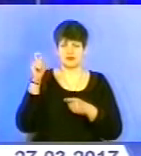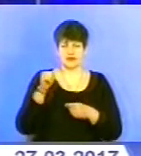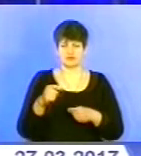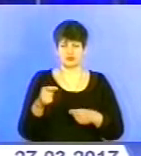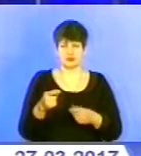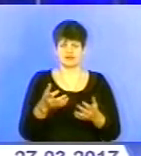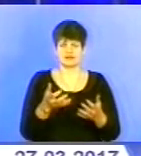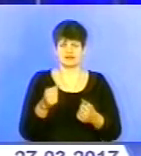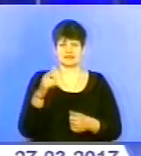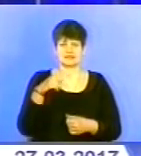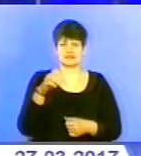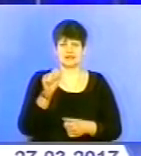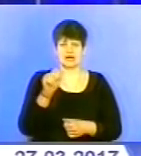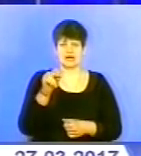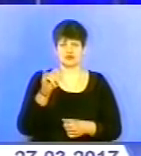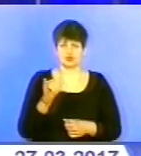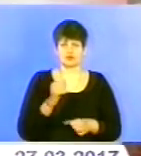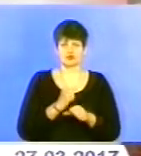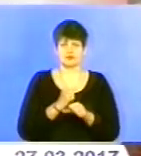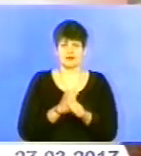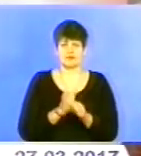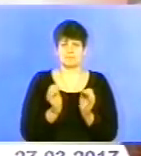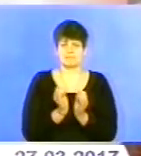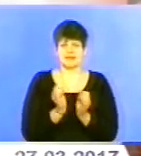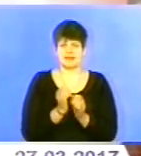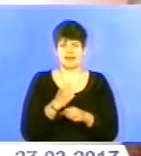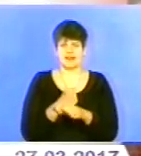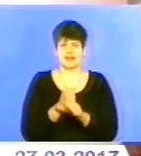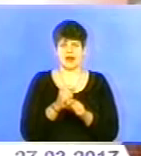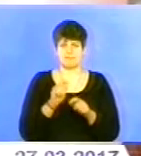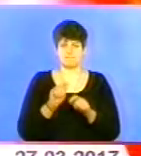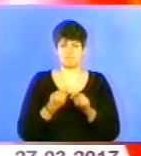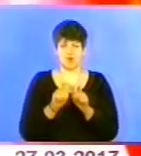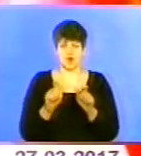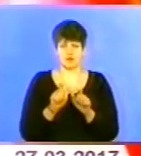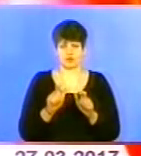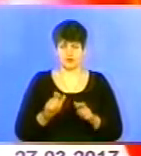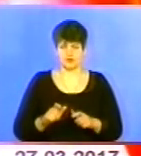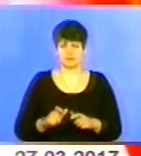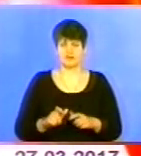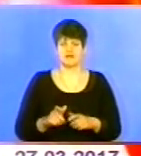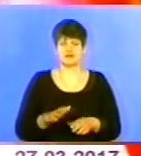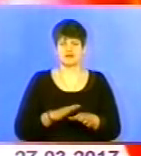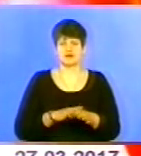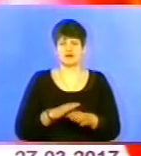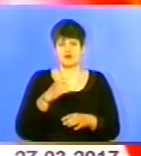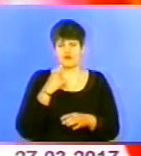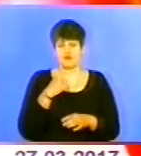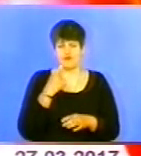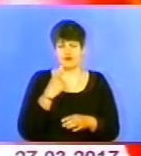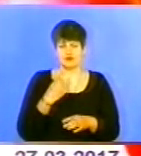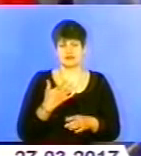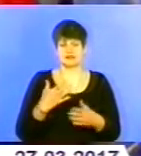містом дачу та облаштував міні-лабораторію. За словами Михайла Демиди, виконуючи обов'язки керівника підрозділу